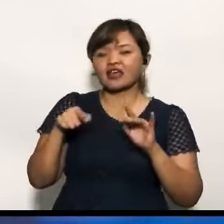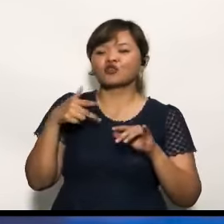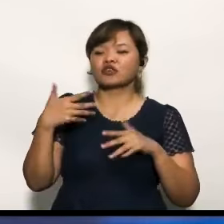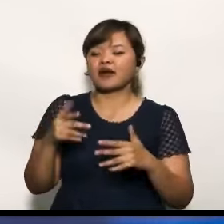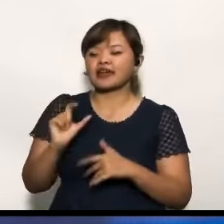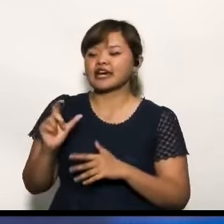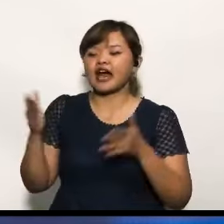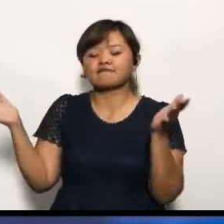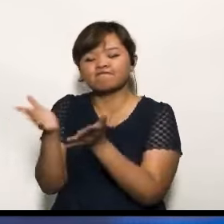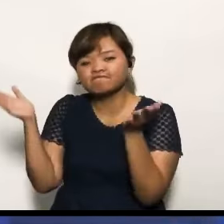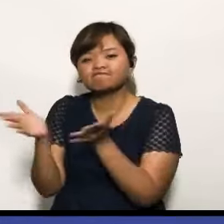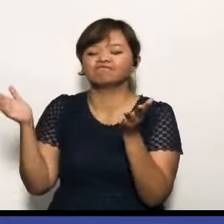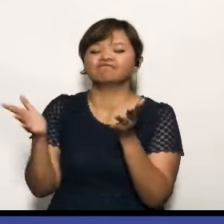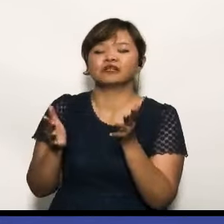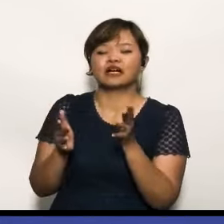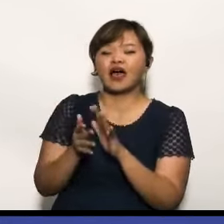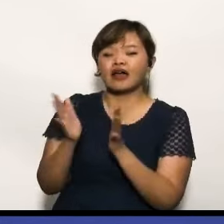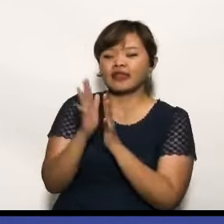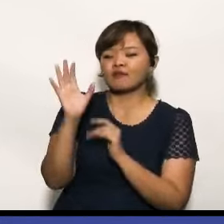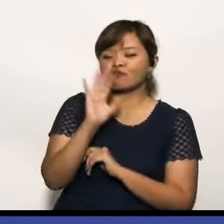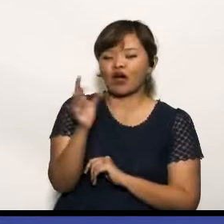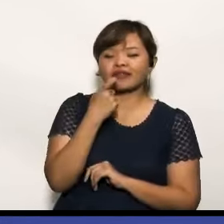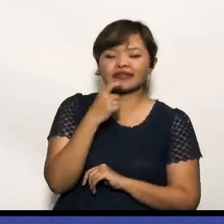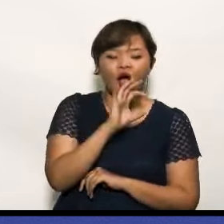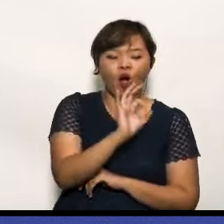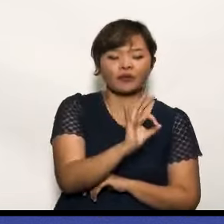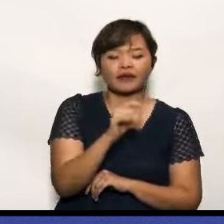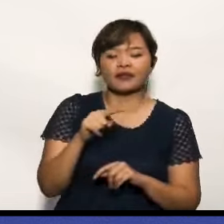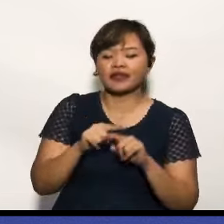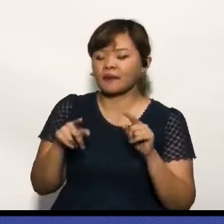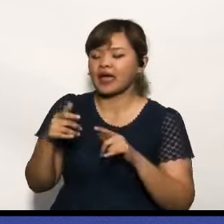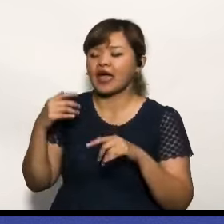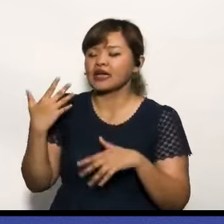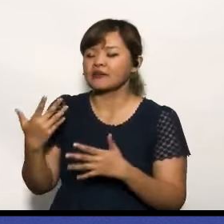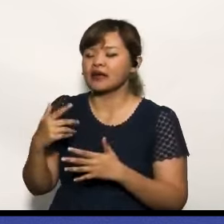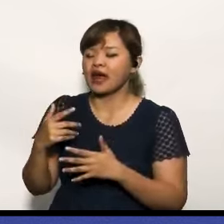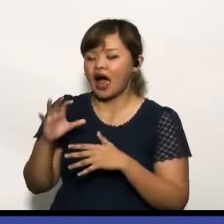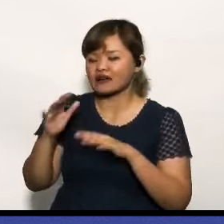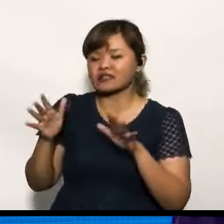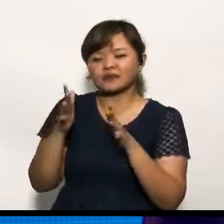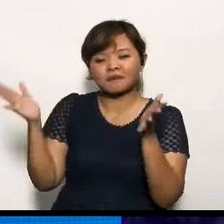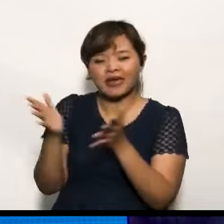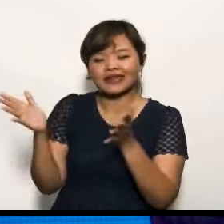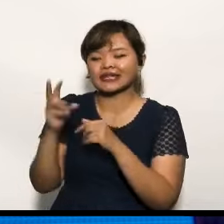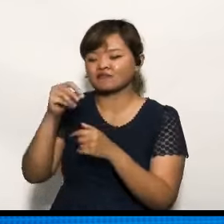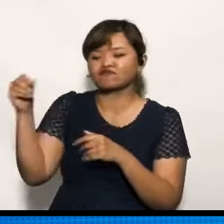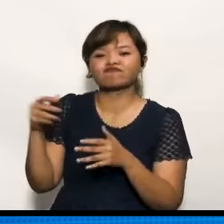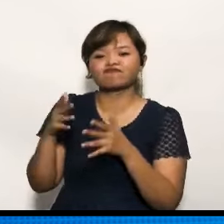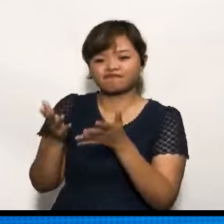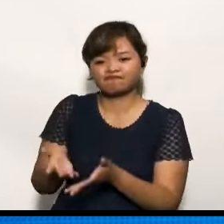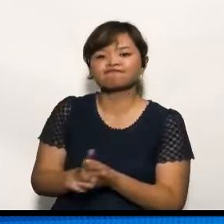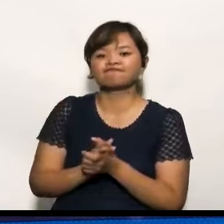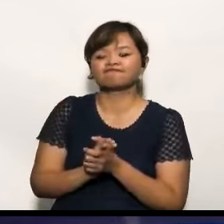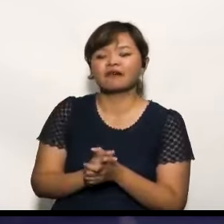is how you maintain, but it's not about obtaining, but about maintaining. Pada saat kita settle